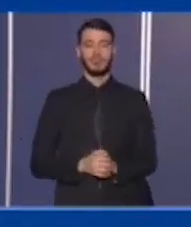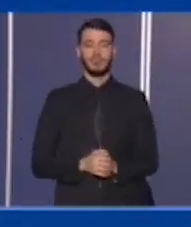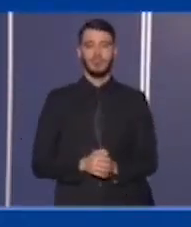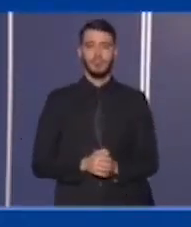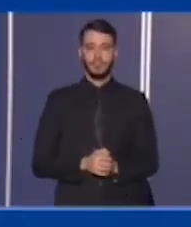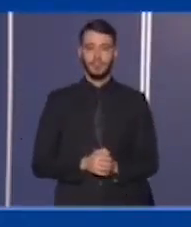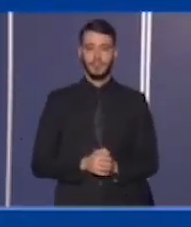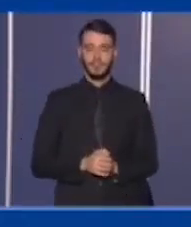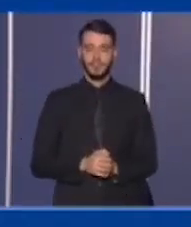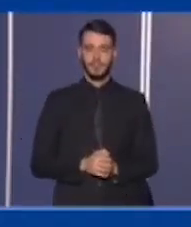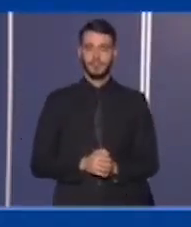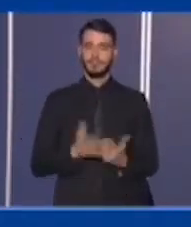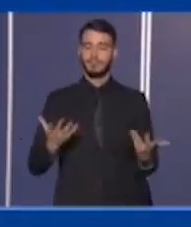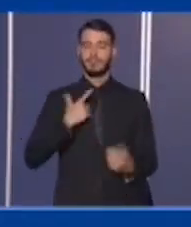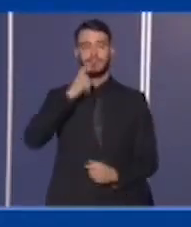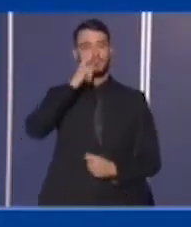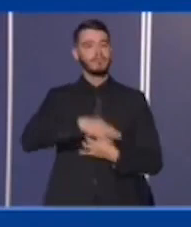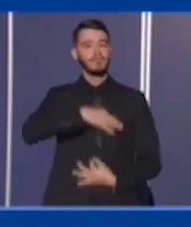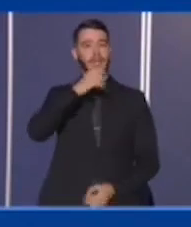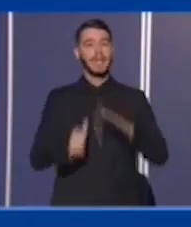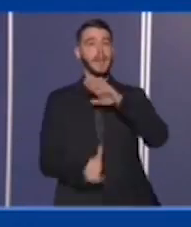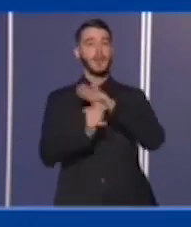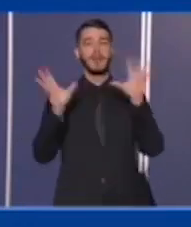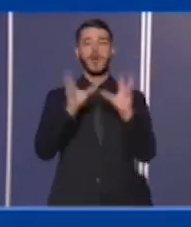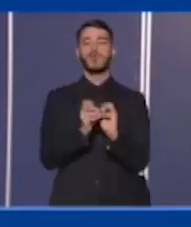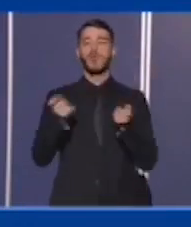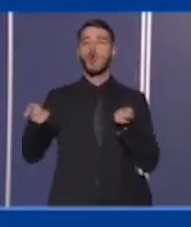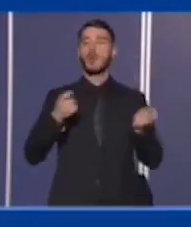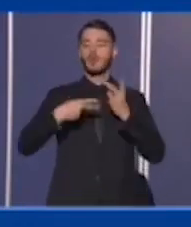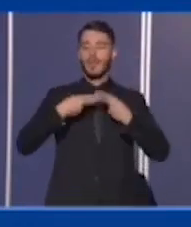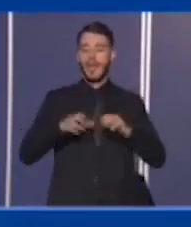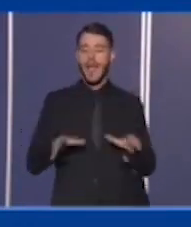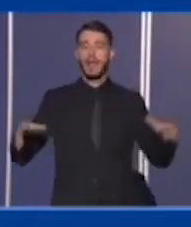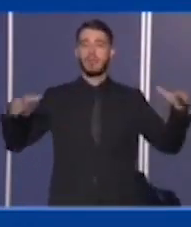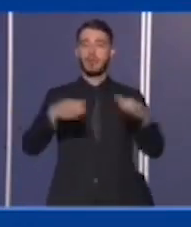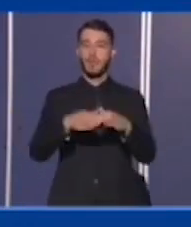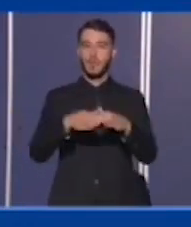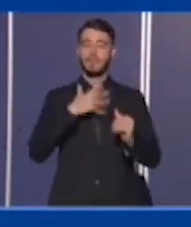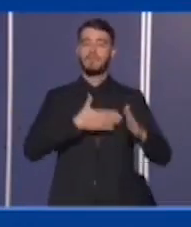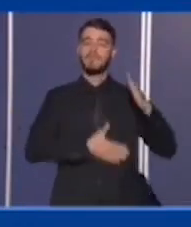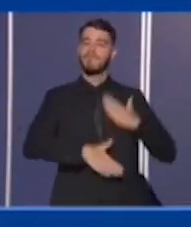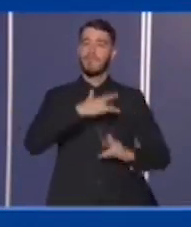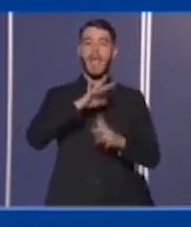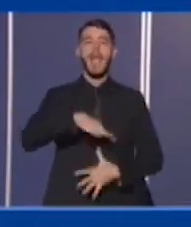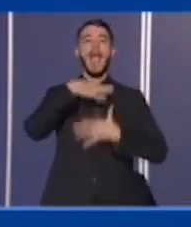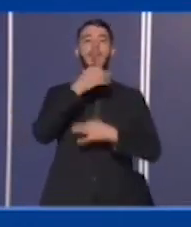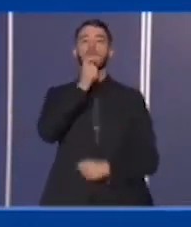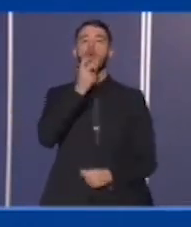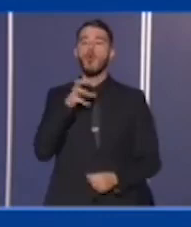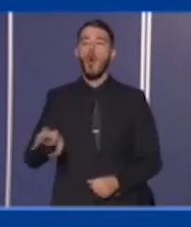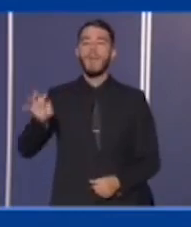Αγαπητέ κύριε Πρόεδρε της Οργανωτικής Επιτροπής, αγαπητοί εκπρόσωποι των λοιπόν κομμάτων του